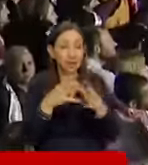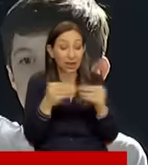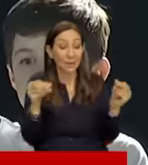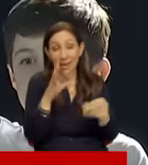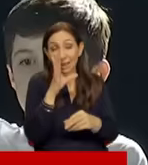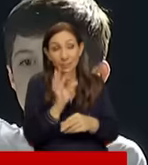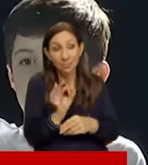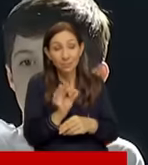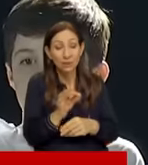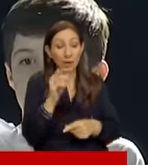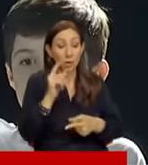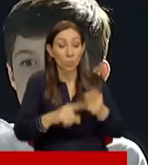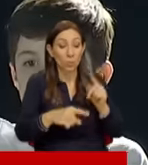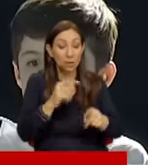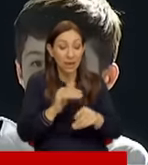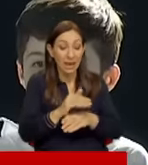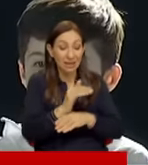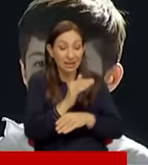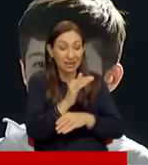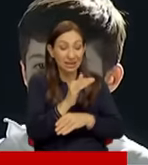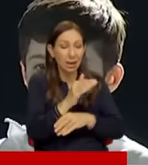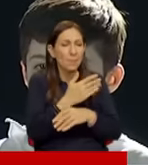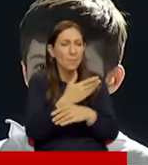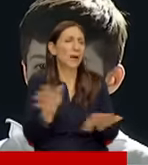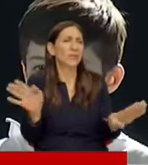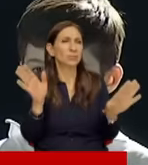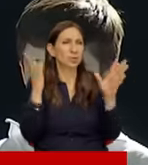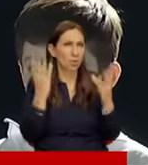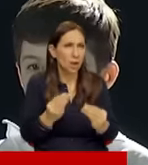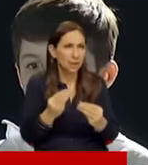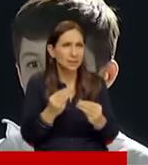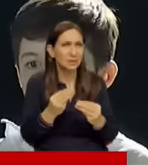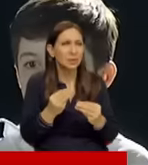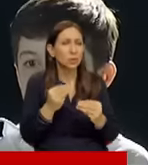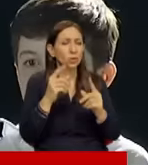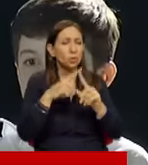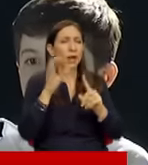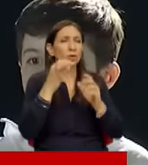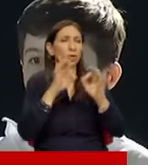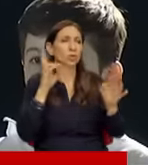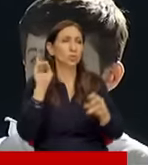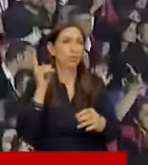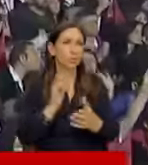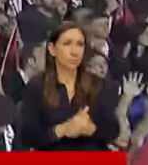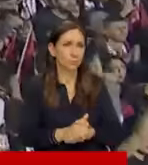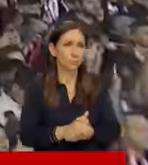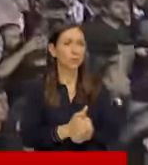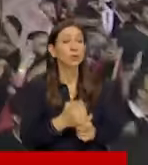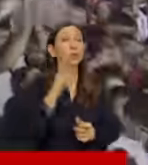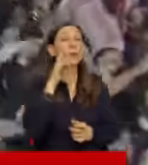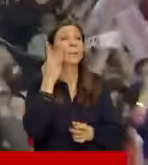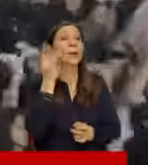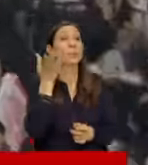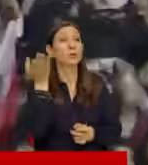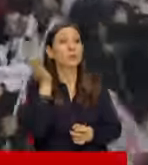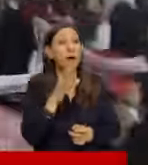kaybedeni, siyasi hayatını müfteri olarak tamamlayan Turgut Altınok'tur. Sonuçların belli